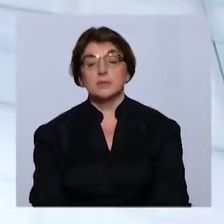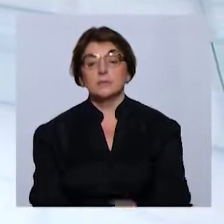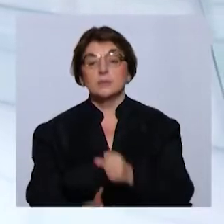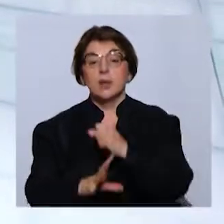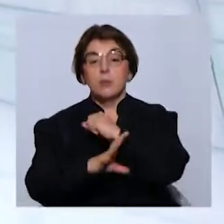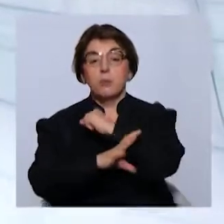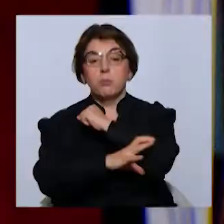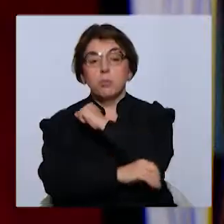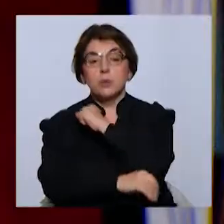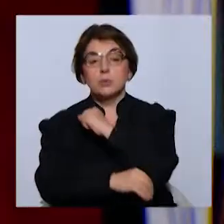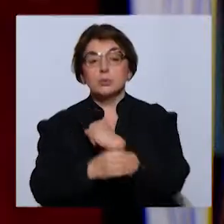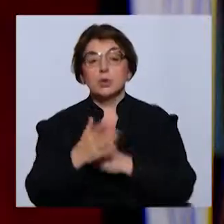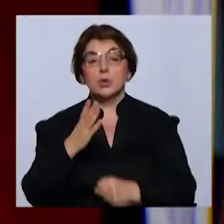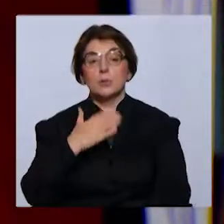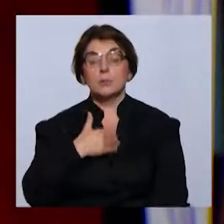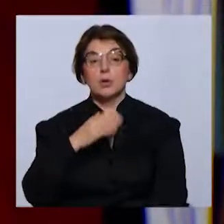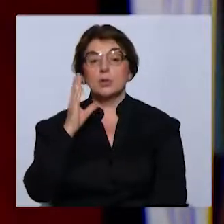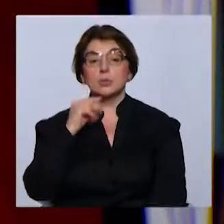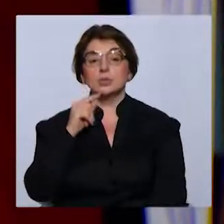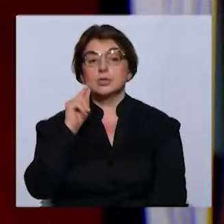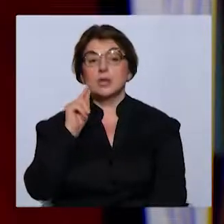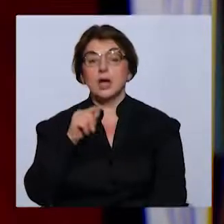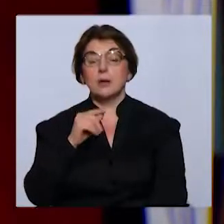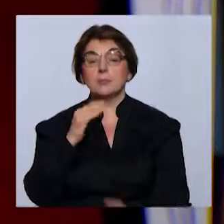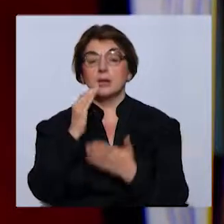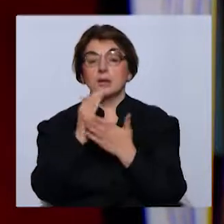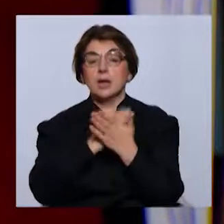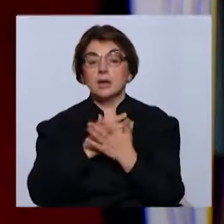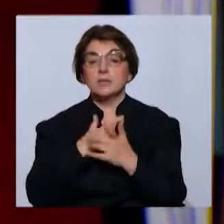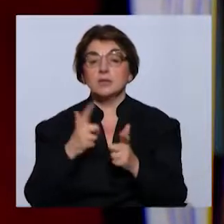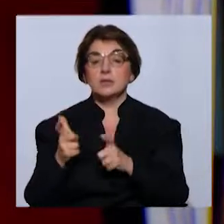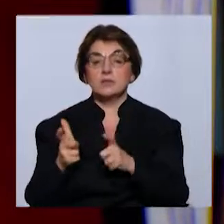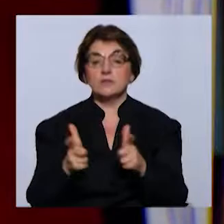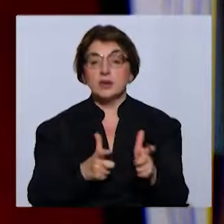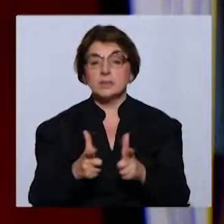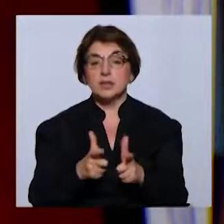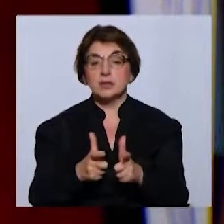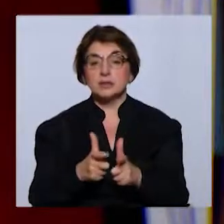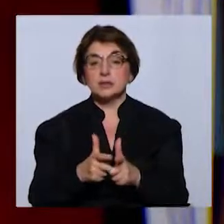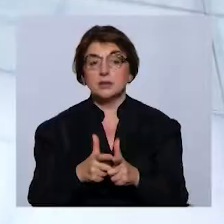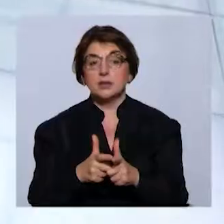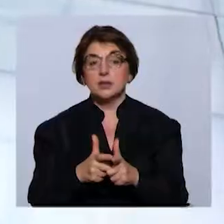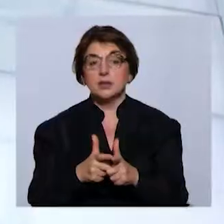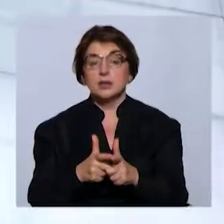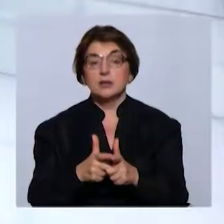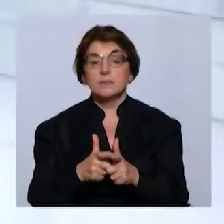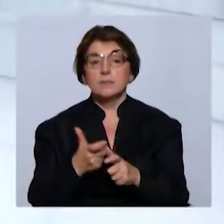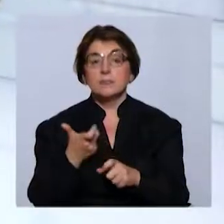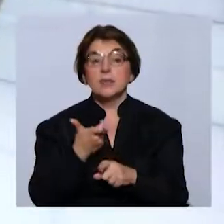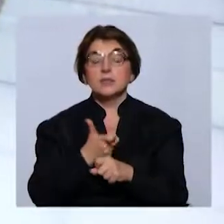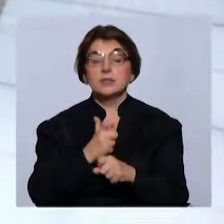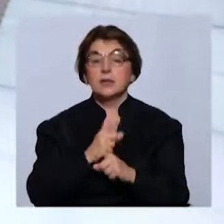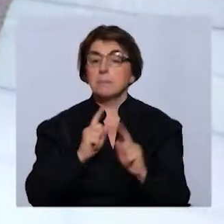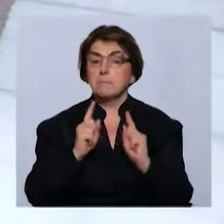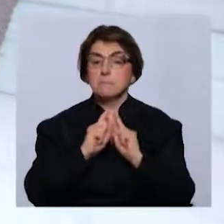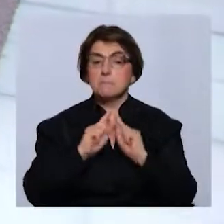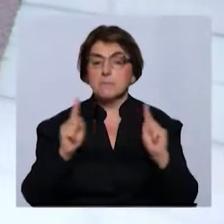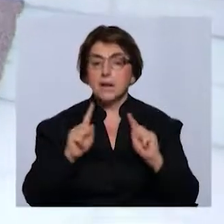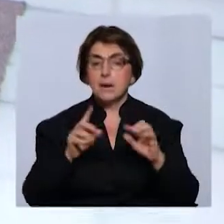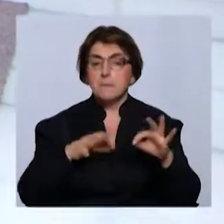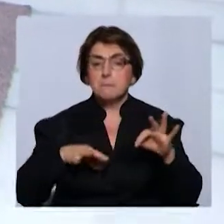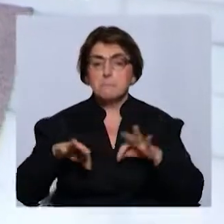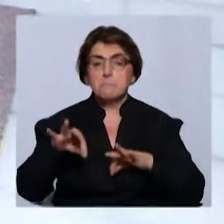ბოლოს, ბავშვებო, როდესაც მე აი ამ გაკვეთილს ვამზადებდი, ძალიან ესეთ უცნაურ